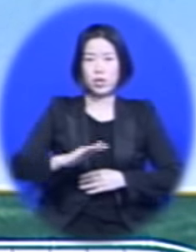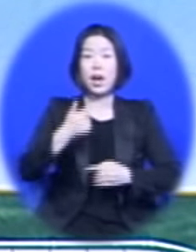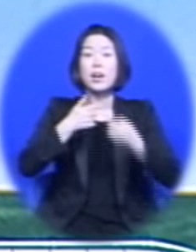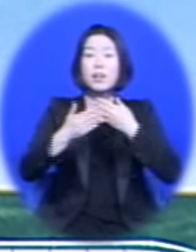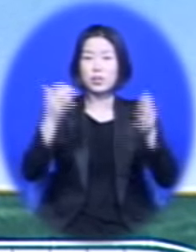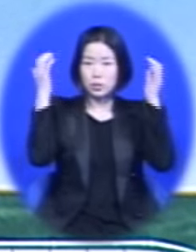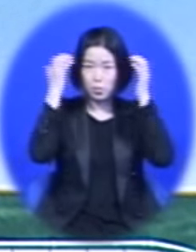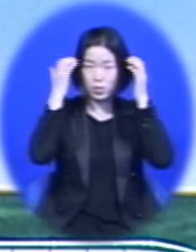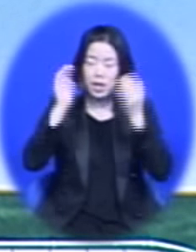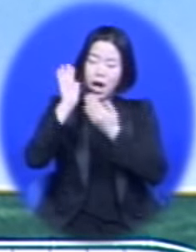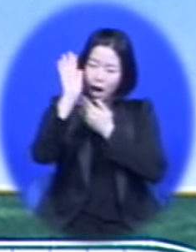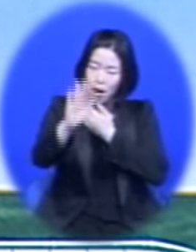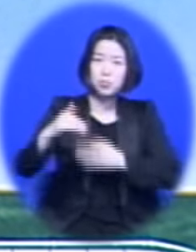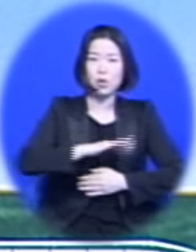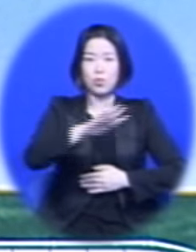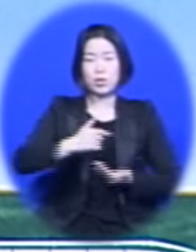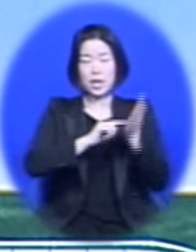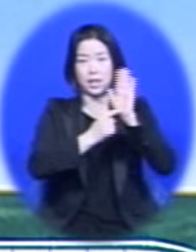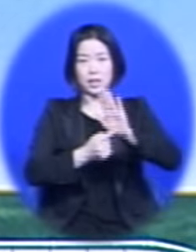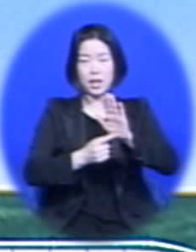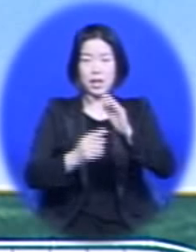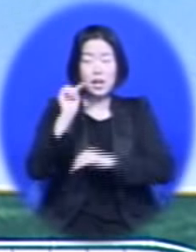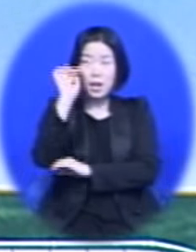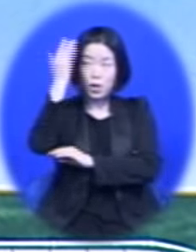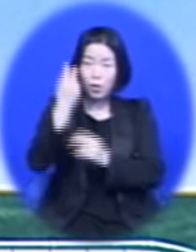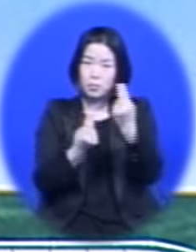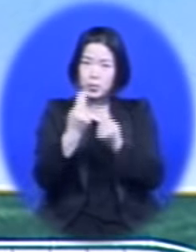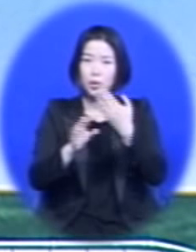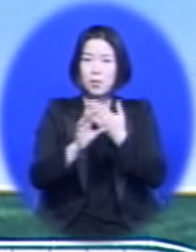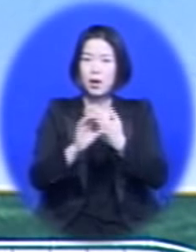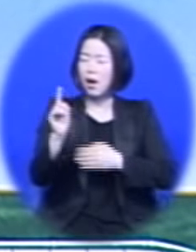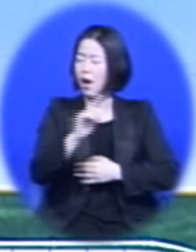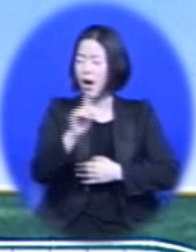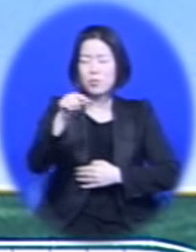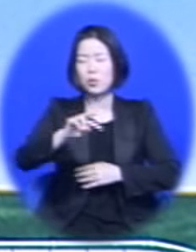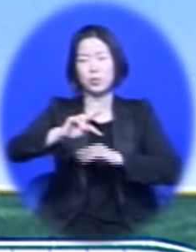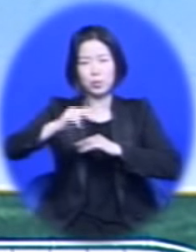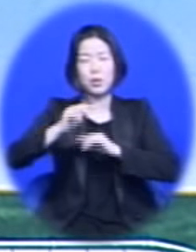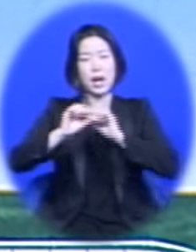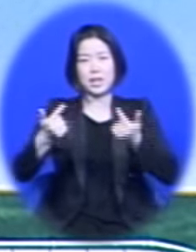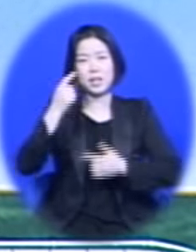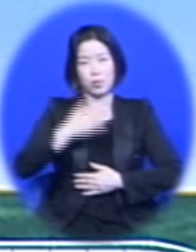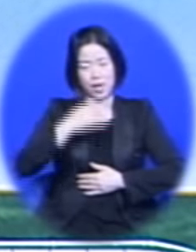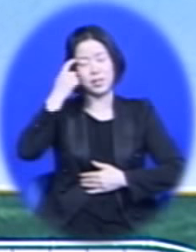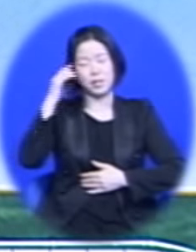고난은 장차 우리에게 나타날 영광에 견주면 아무것도 아니라고 나는 생각합니다.